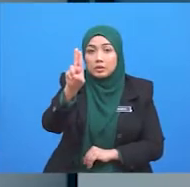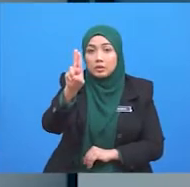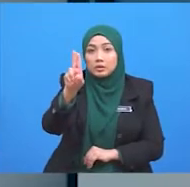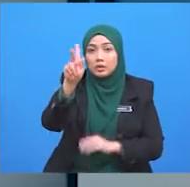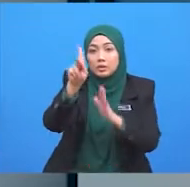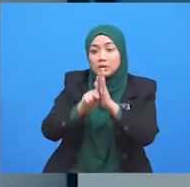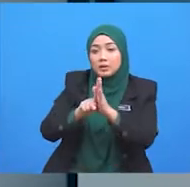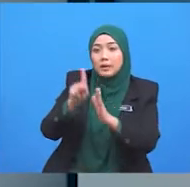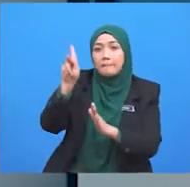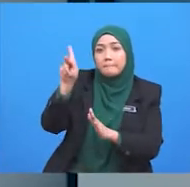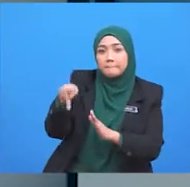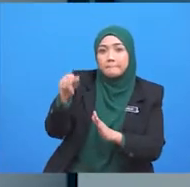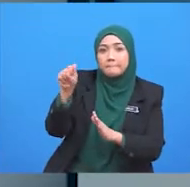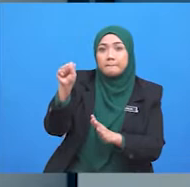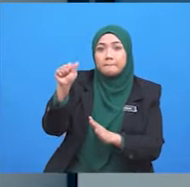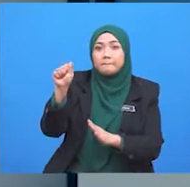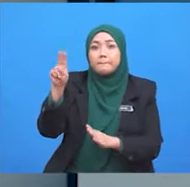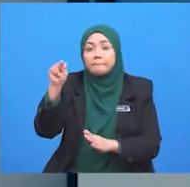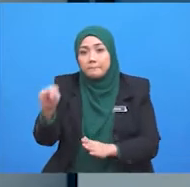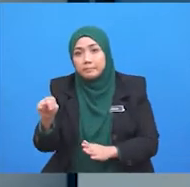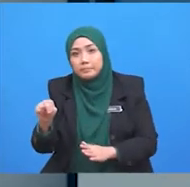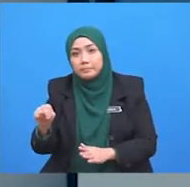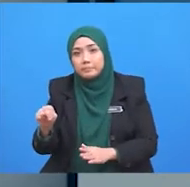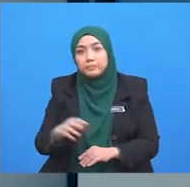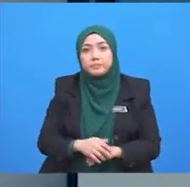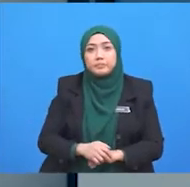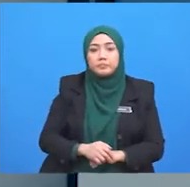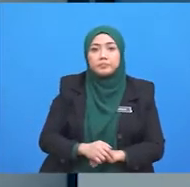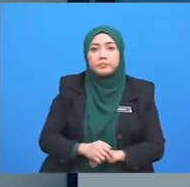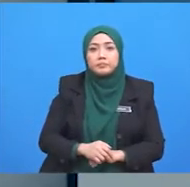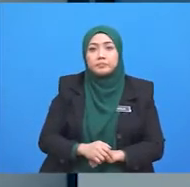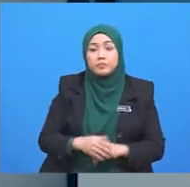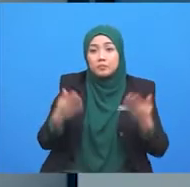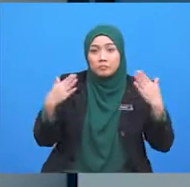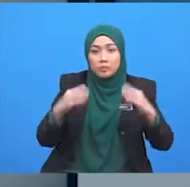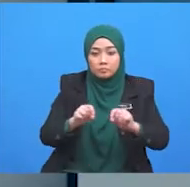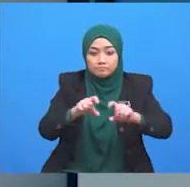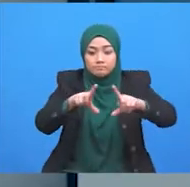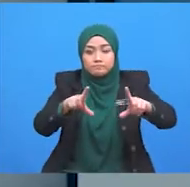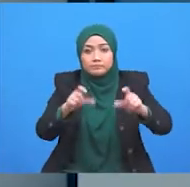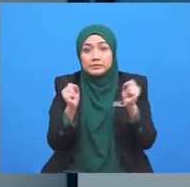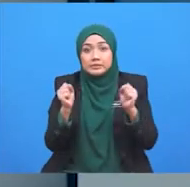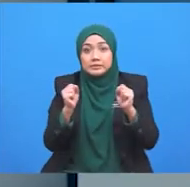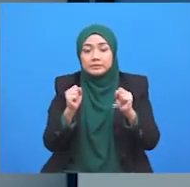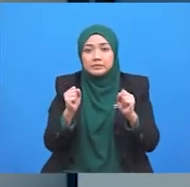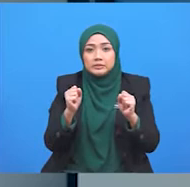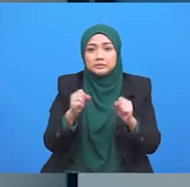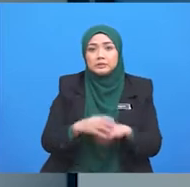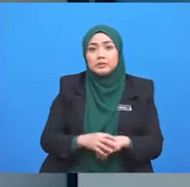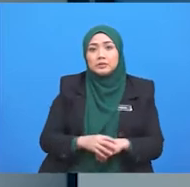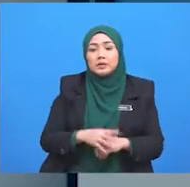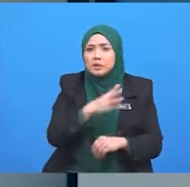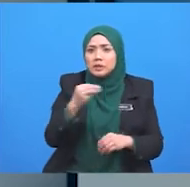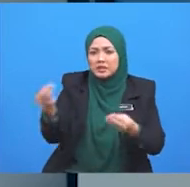kekepasan lebih banyak iaitu dalam bentuk salji berbanding semasa solstice musim panas di mana kekepasan adalah